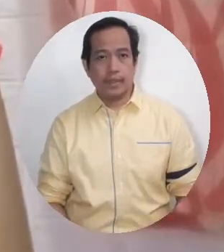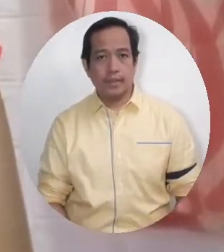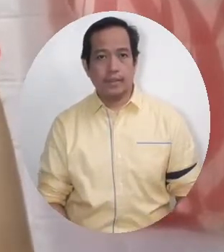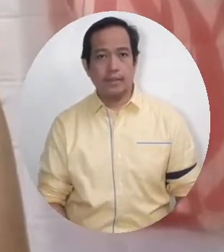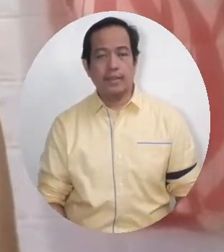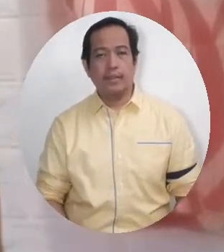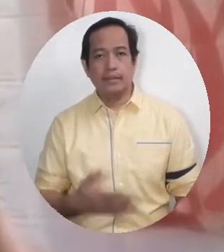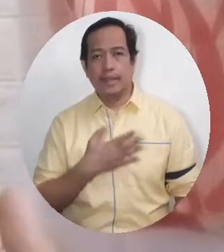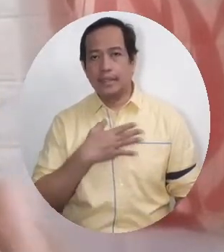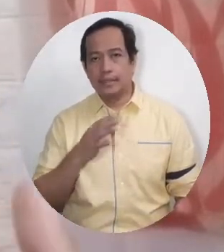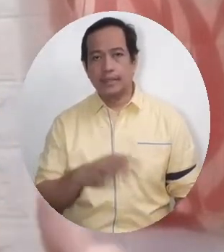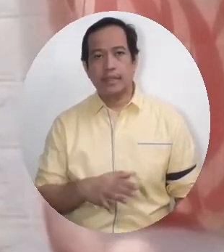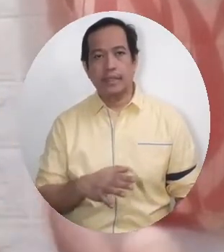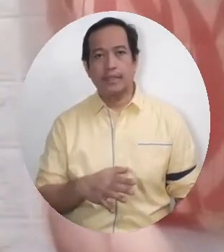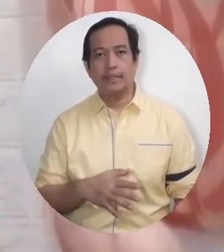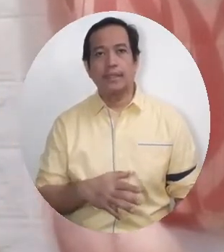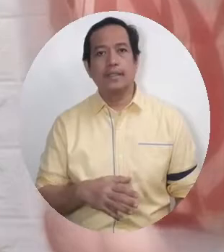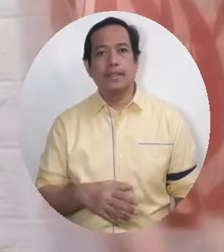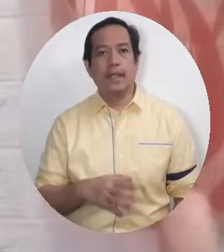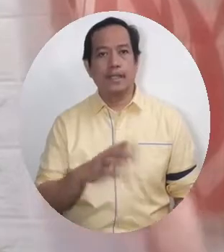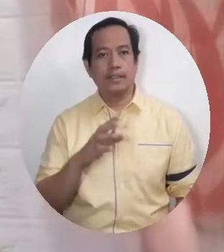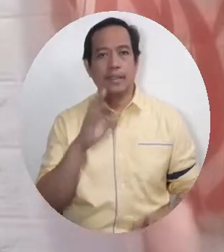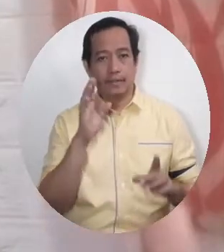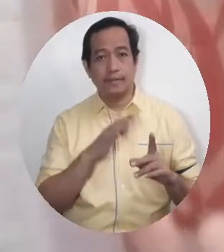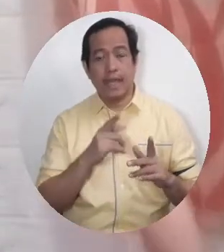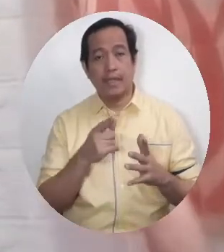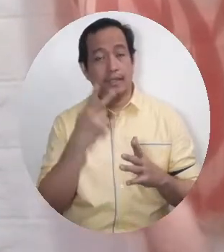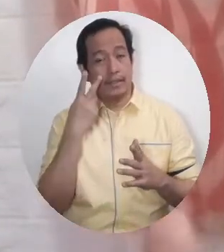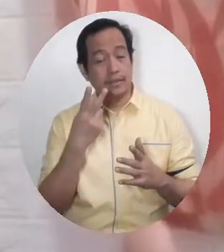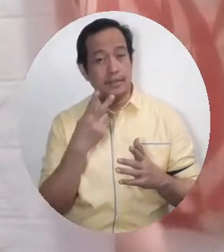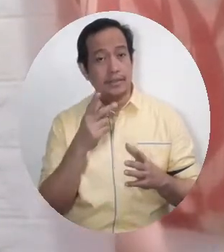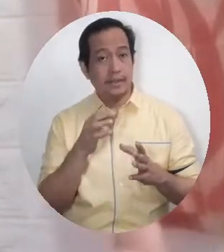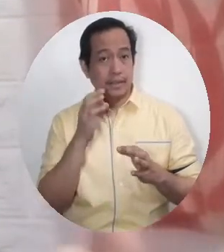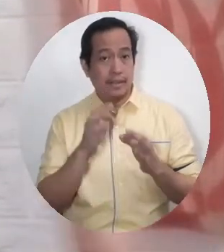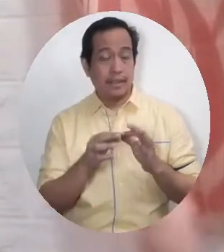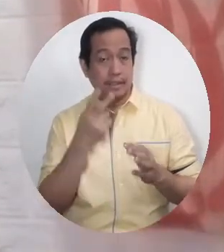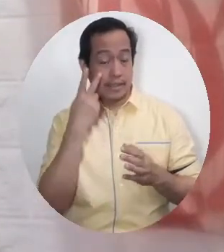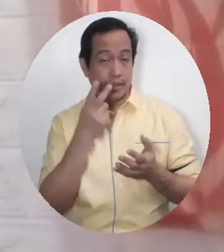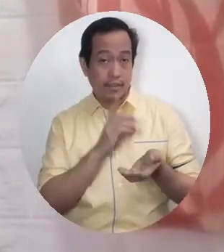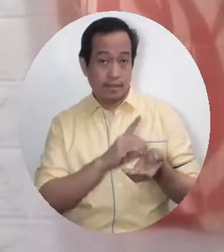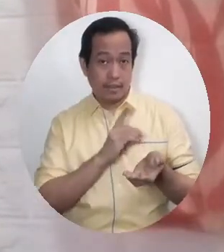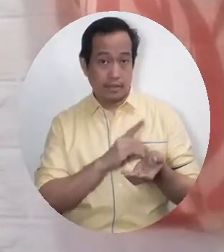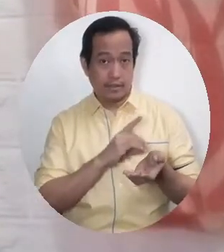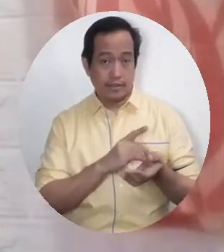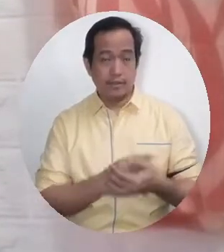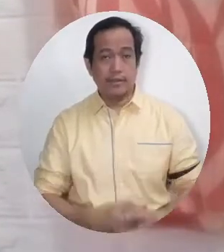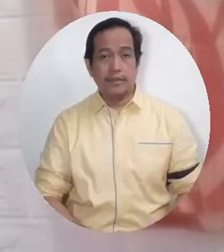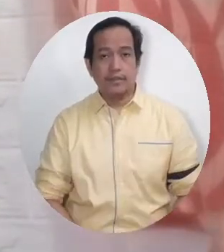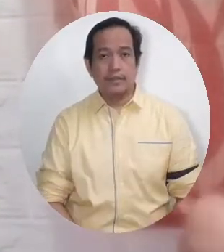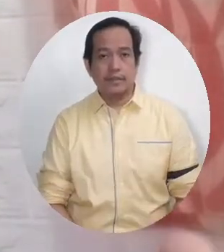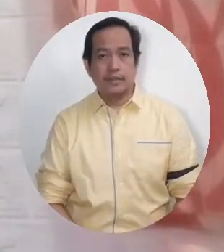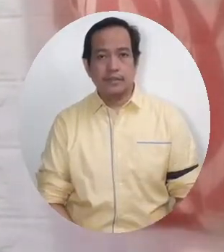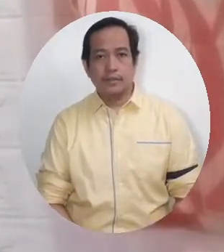ano niya, yung pagiging fan niya dun sa nakikita niya pag nasa ospital kami, lalo na yung doktor namin.